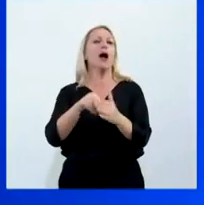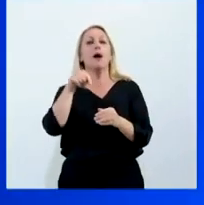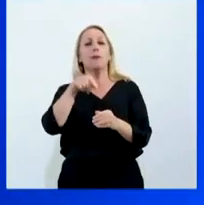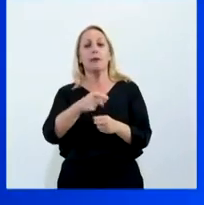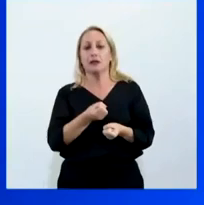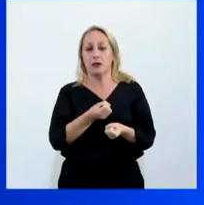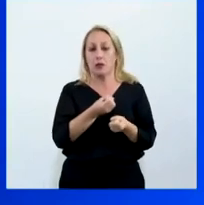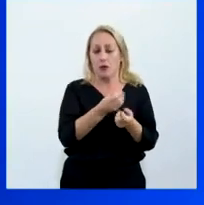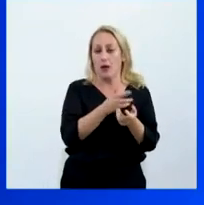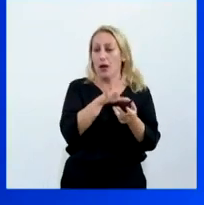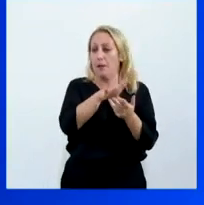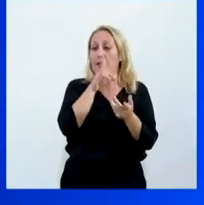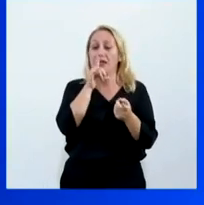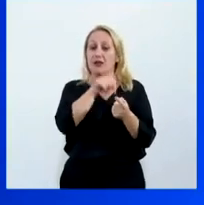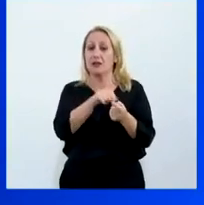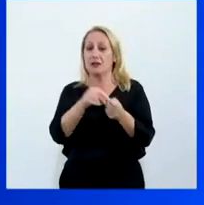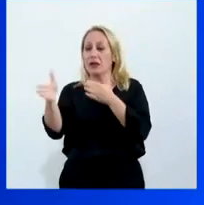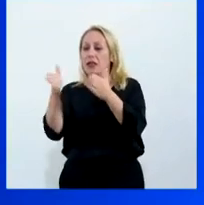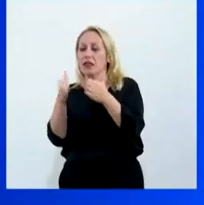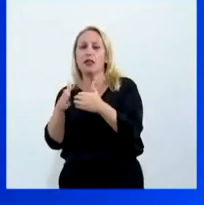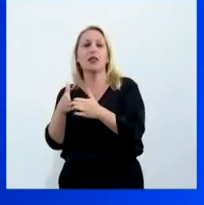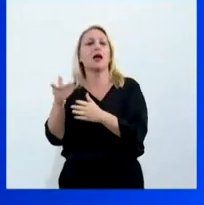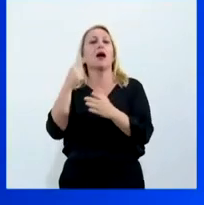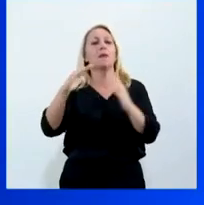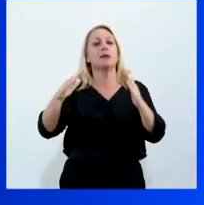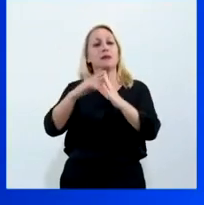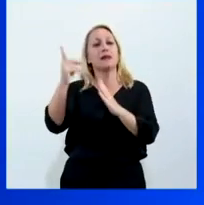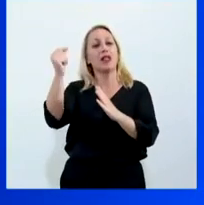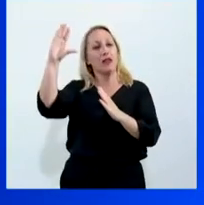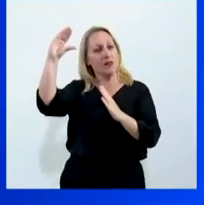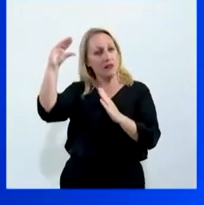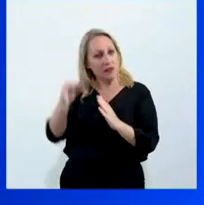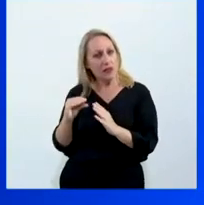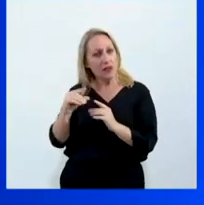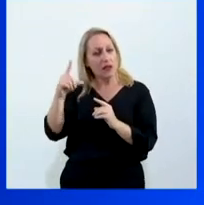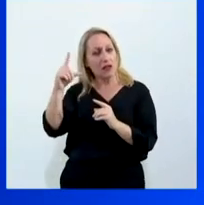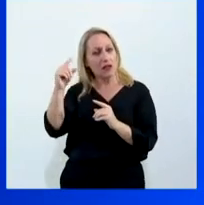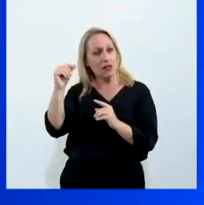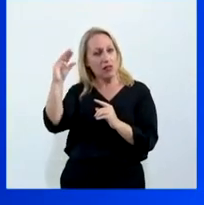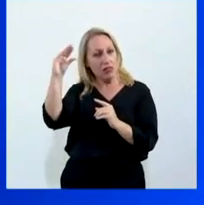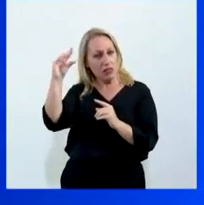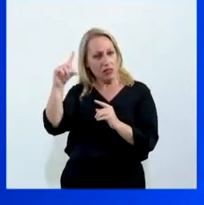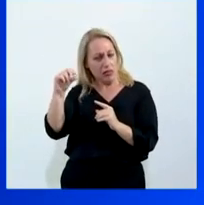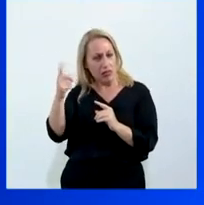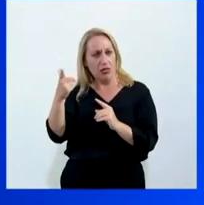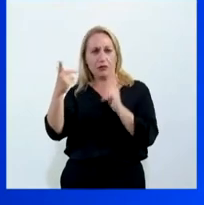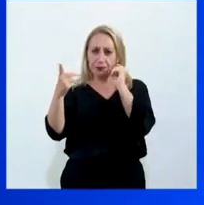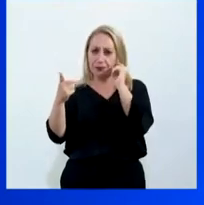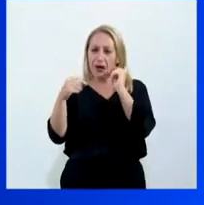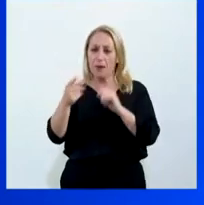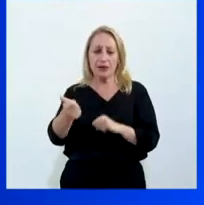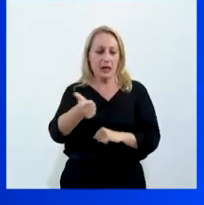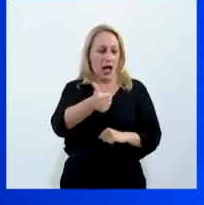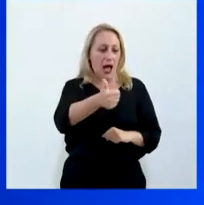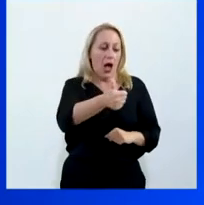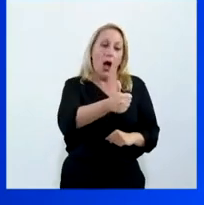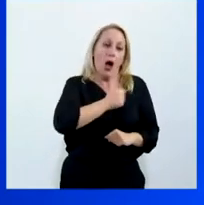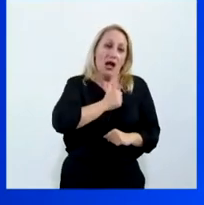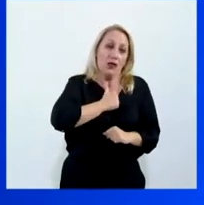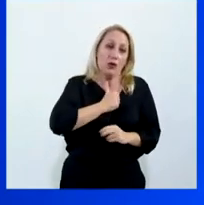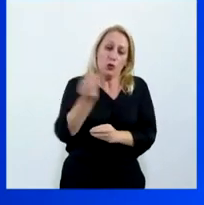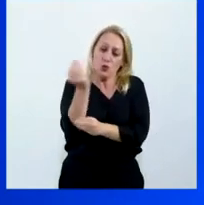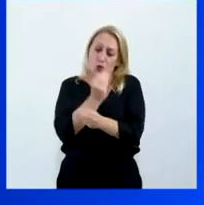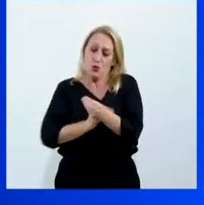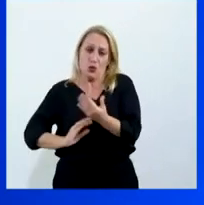φτηνά σπίτια, από την ανάπτυξη την οποία όμως θα κάνει ένας ιδιωτικός φορέας. Να τονίσω